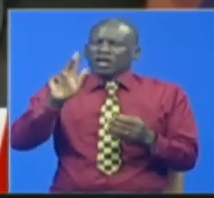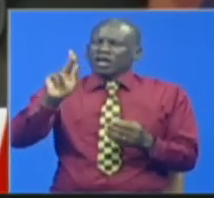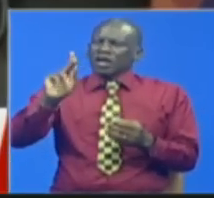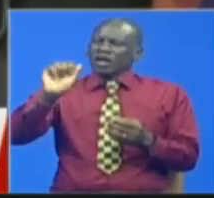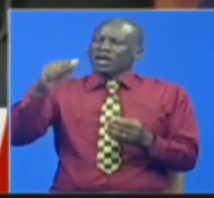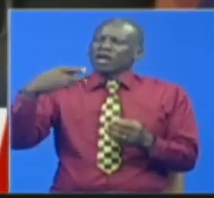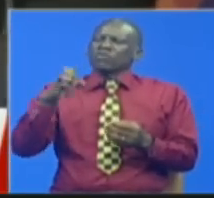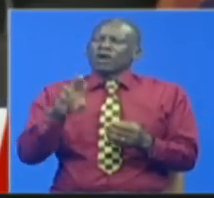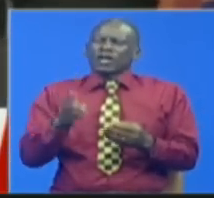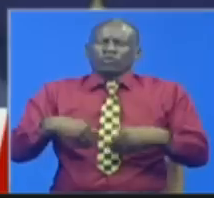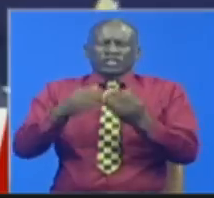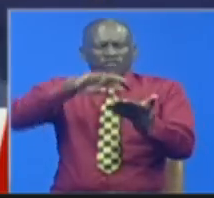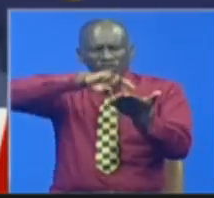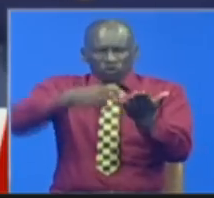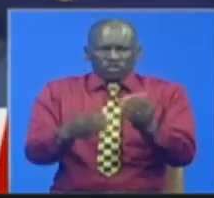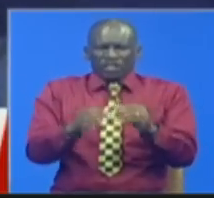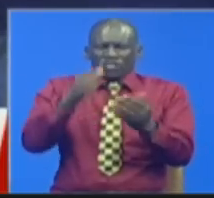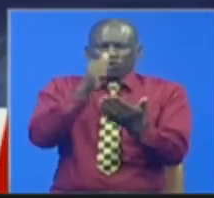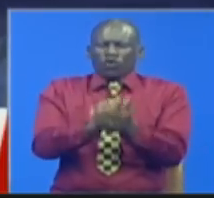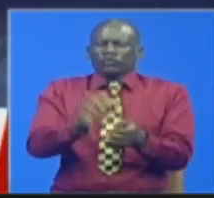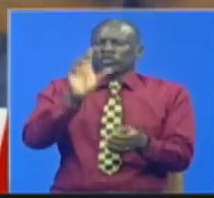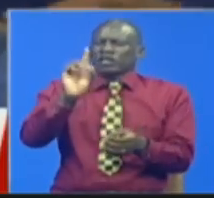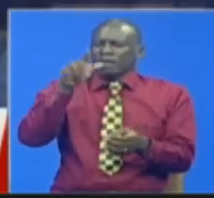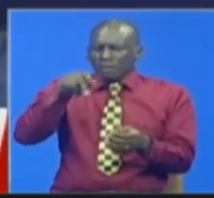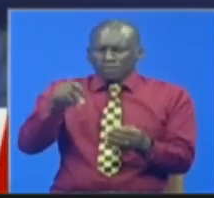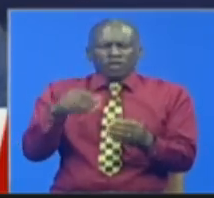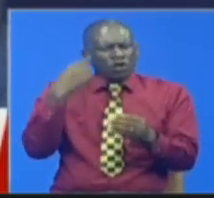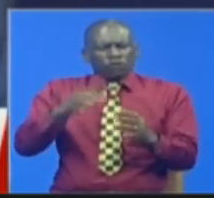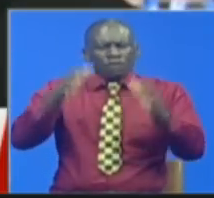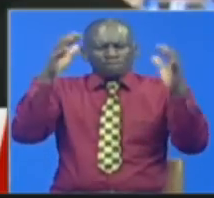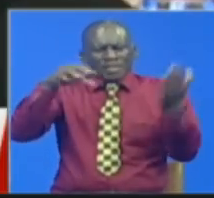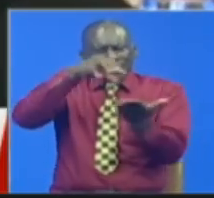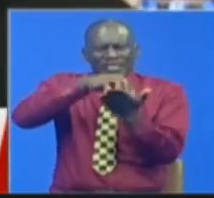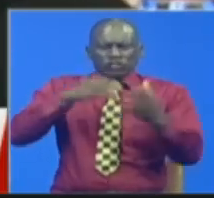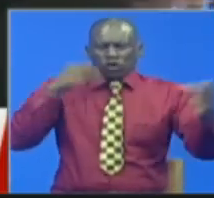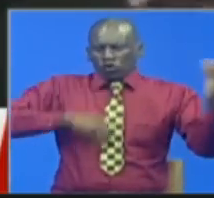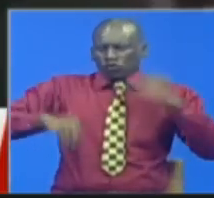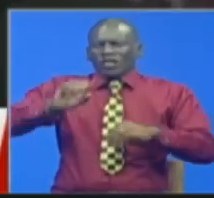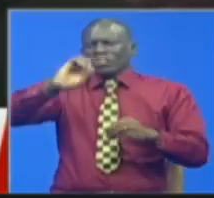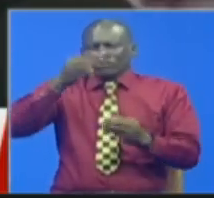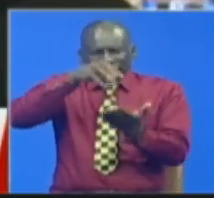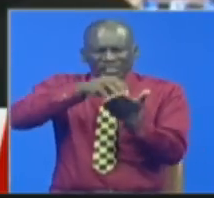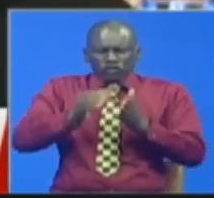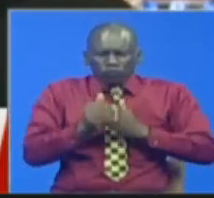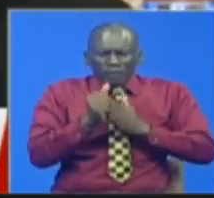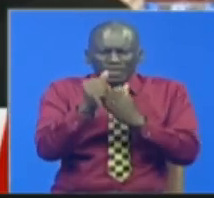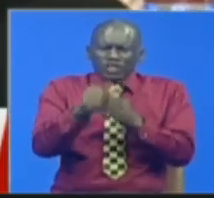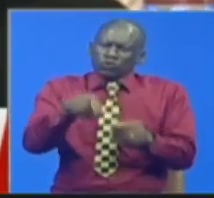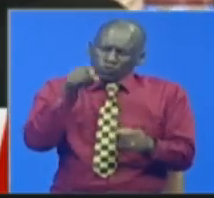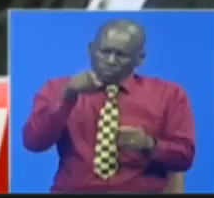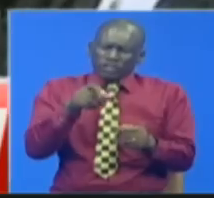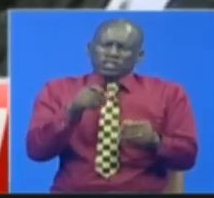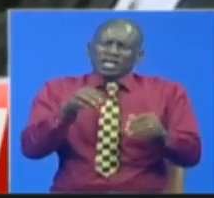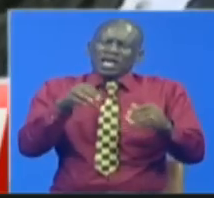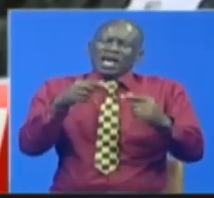Qureshi alipewa kandarasi katika ofisi ya DPP ya kushughulikia kesi kubwa za ufisadi, na kesi ya kwanza ya kuongoza ilikuwa ile dhidi